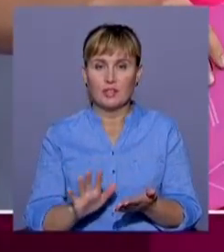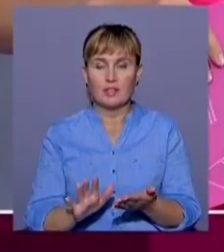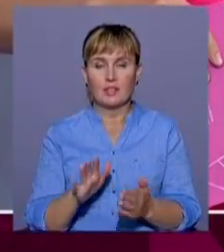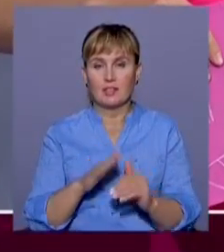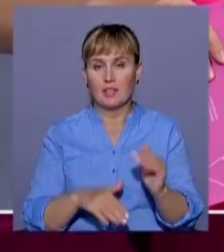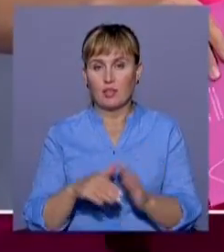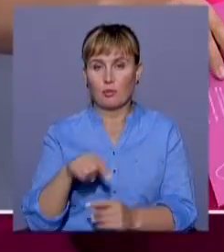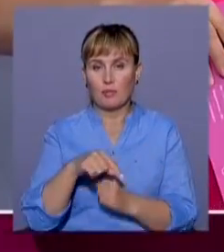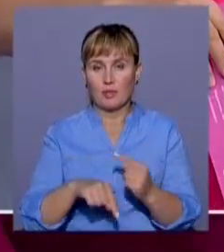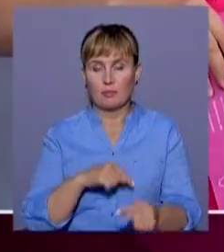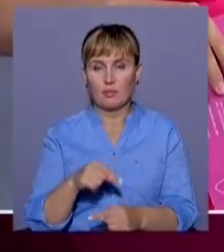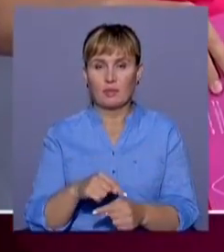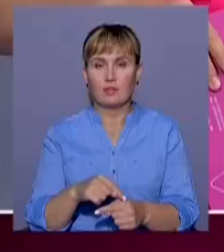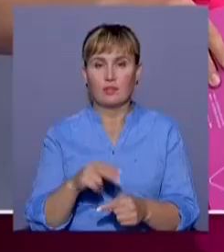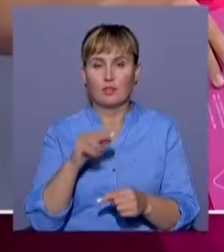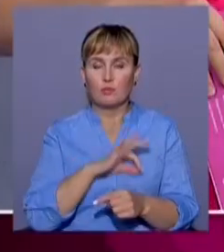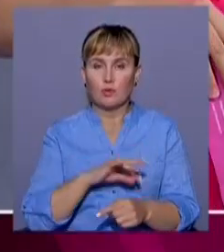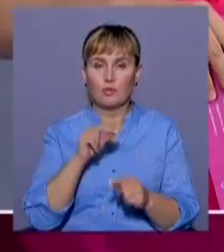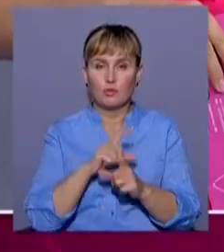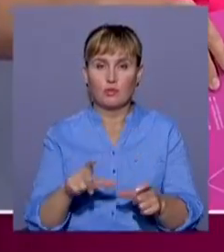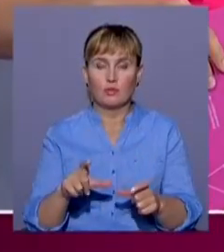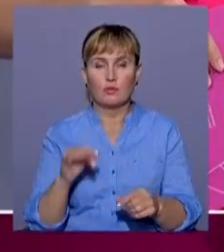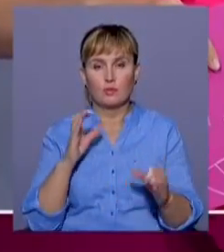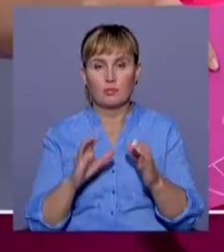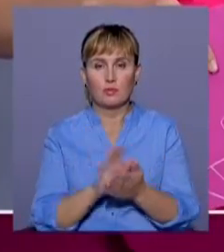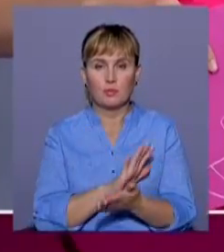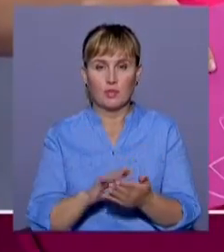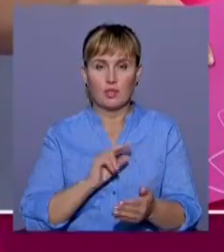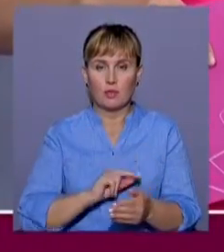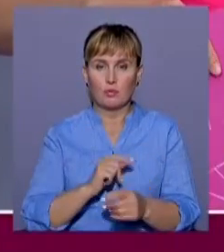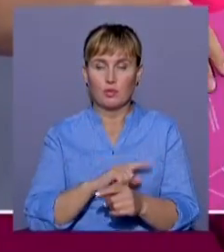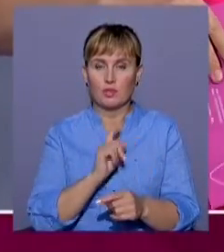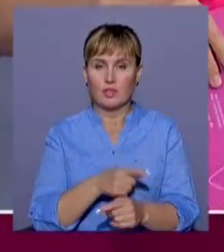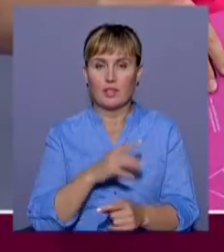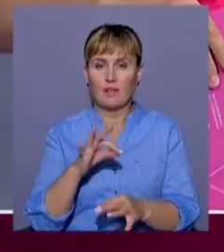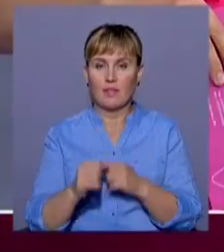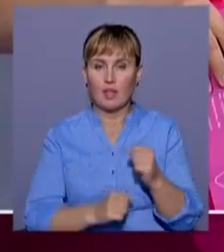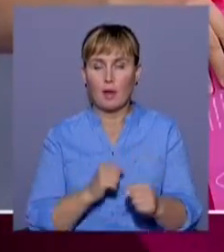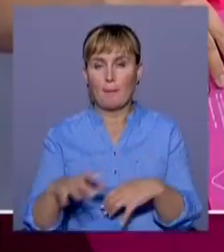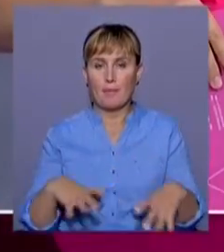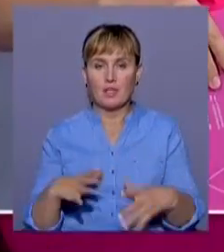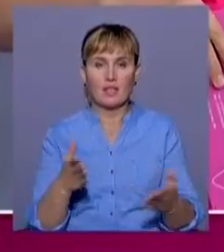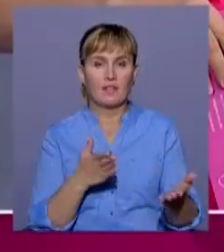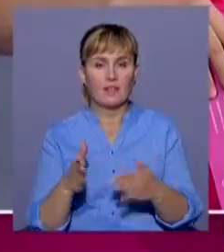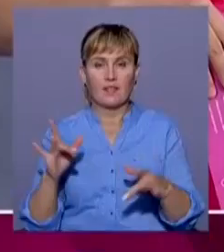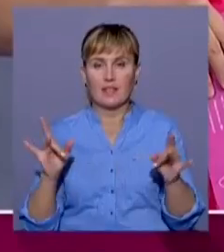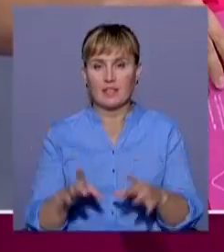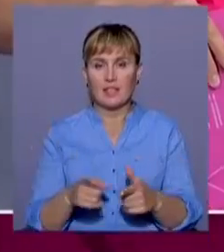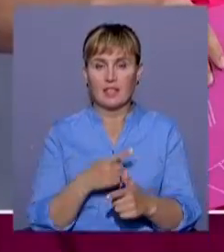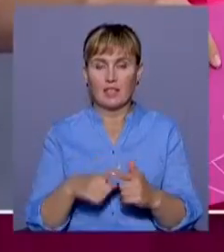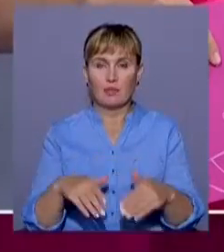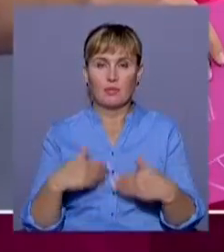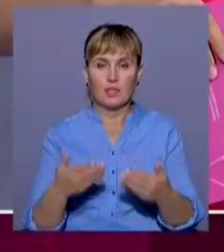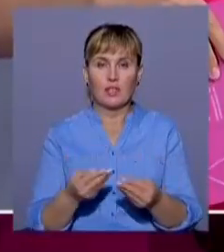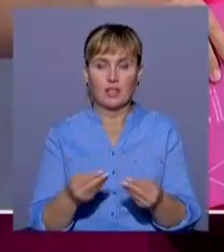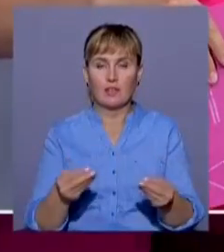руку предприниматели используют школьников и студентов как бесплатную рабочую силу. На автомойках, базарах, официантами в ресторанах или предлагают